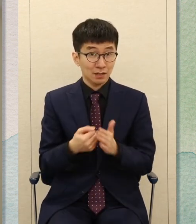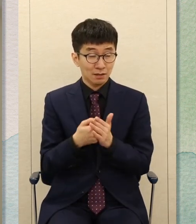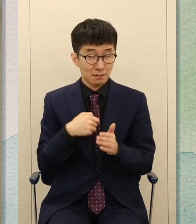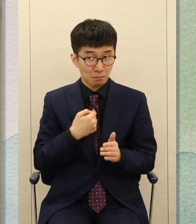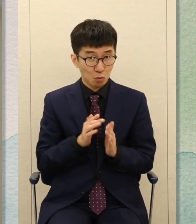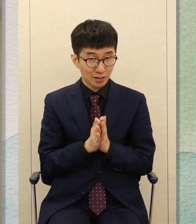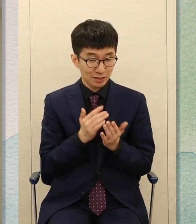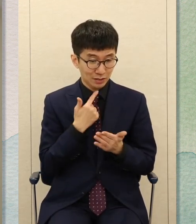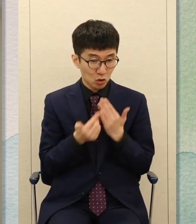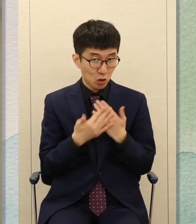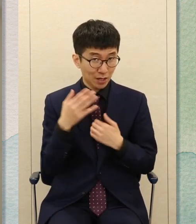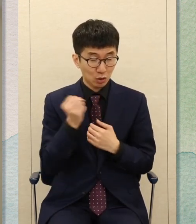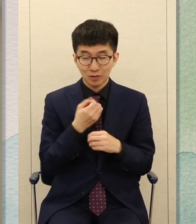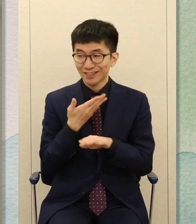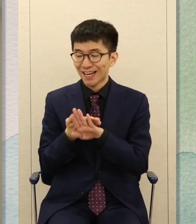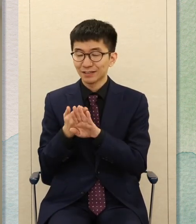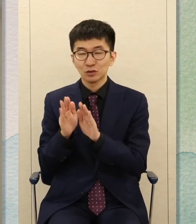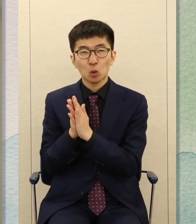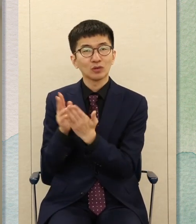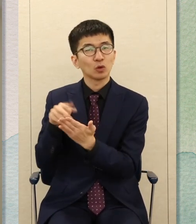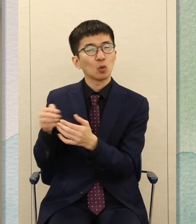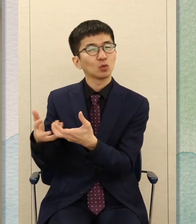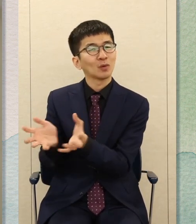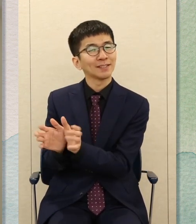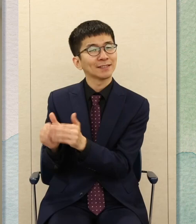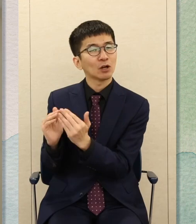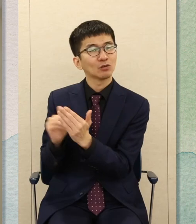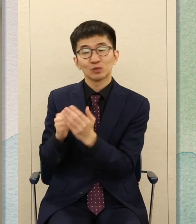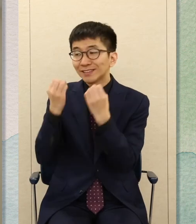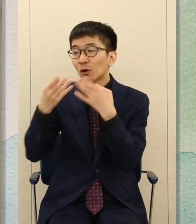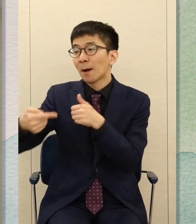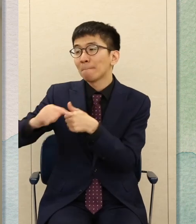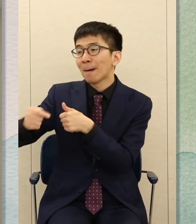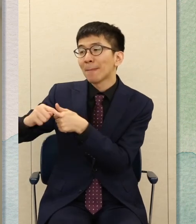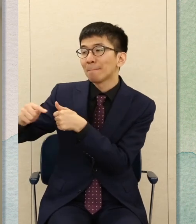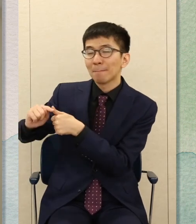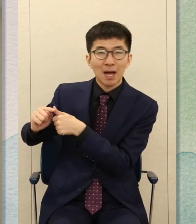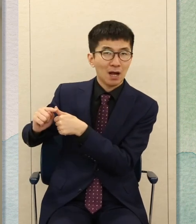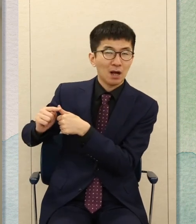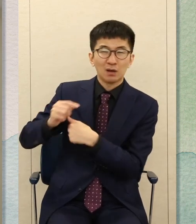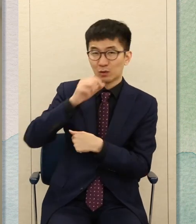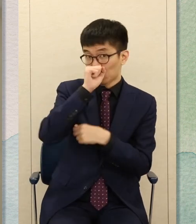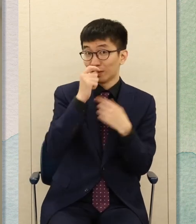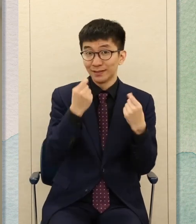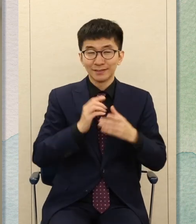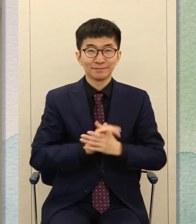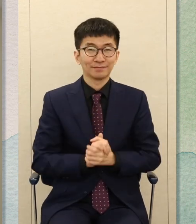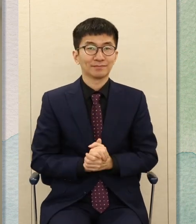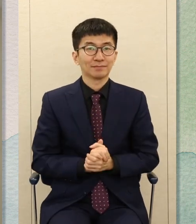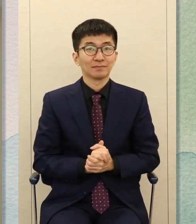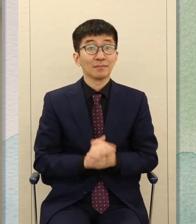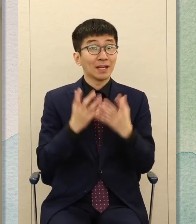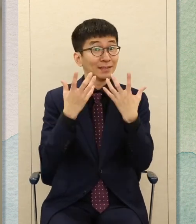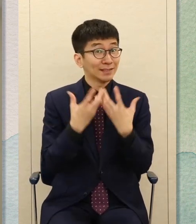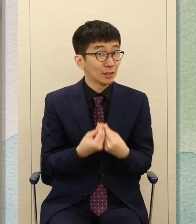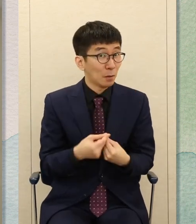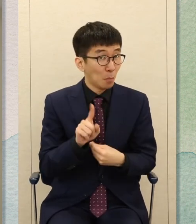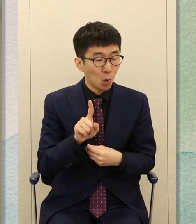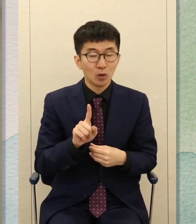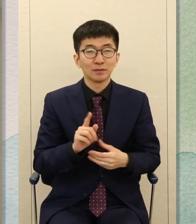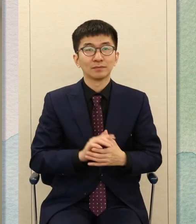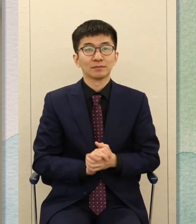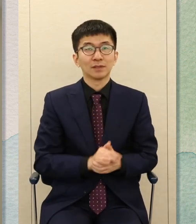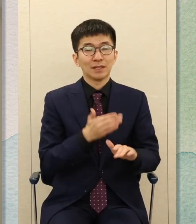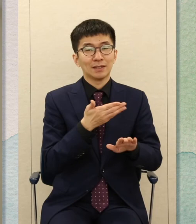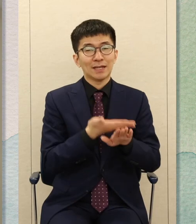이용해서 다른 독서 공동체를 만들어서 새로운 사람하고 하는 거 되게 중요한 경험이고요. 그냥 하나 예를 들면 2군데